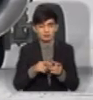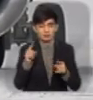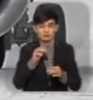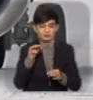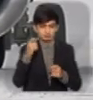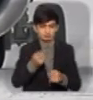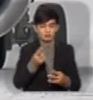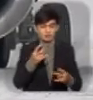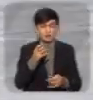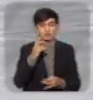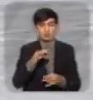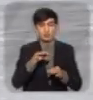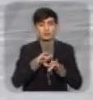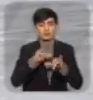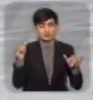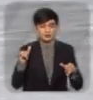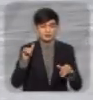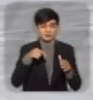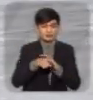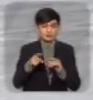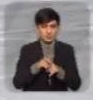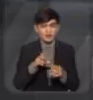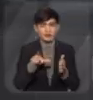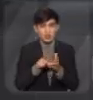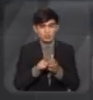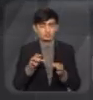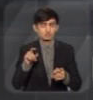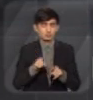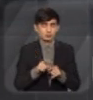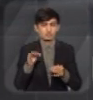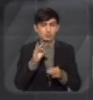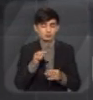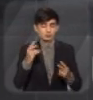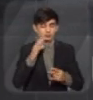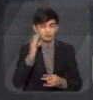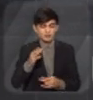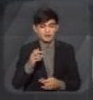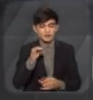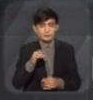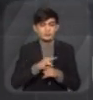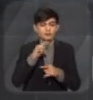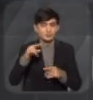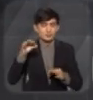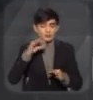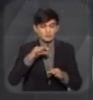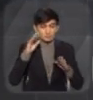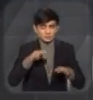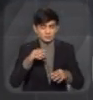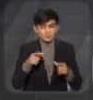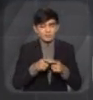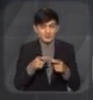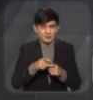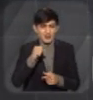этого нужно увеличить производство и обнулить налоги. По данным Комитета гражданской авиации, стоимость